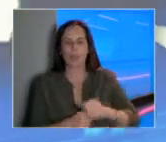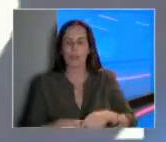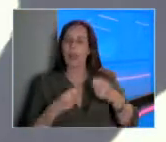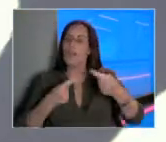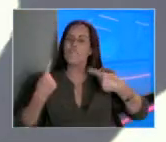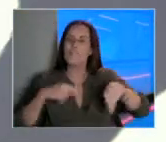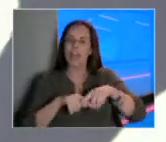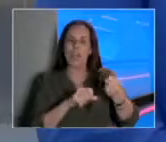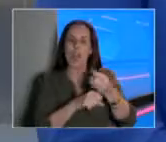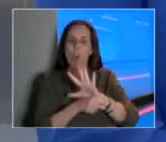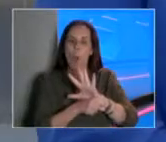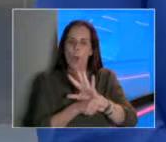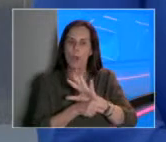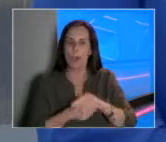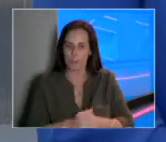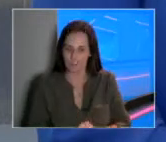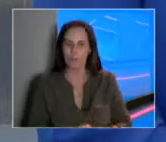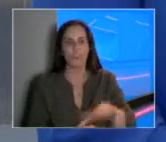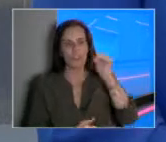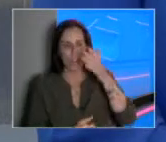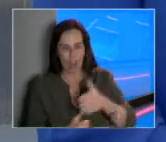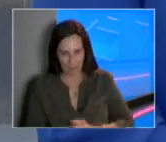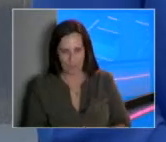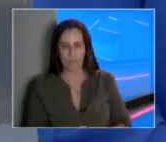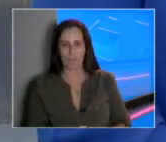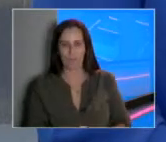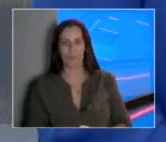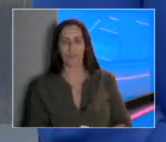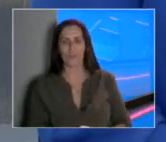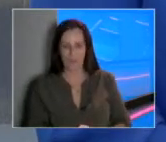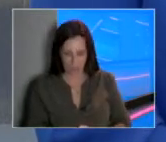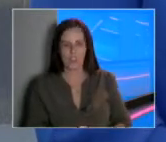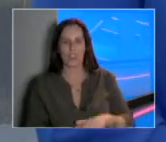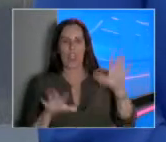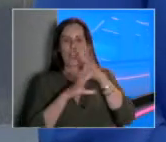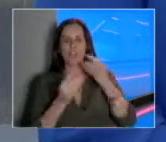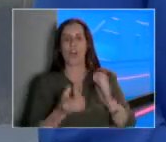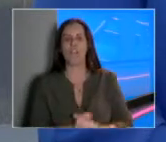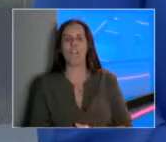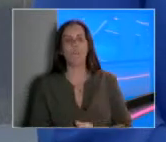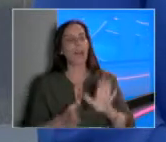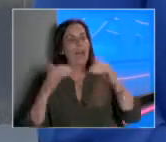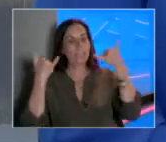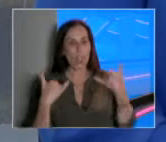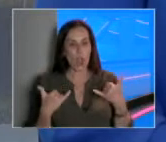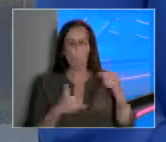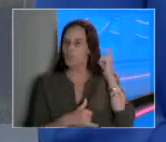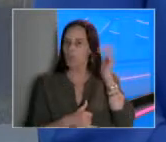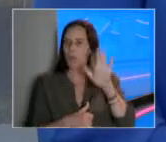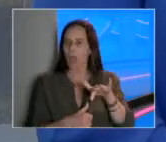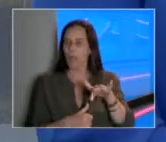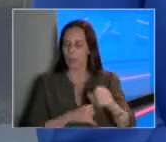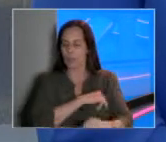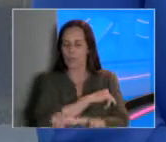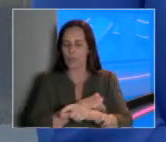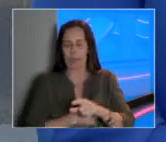חברה בוועדת הקורונה של הכנסת ולא רק. שלום לך, תודה שמצטרפת אלינו. שלום, ערב טוב. טוב, אז היום שמענו את המשנה